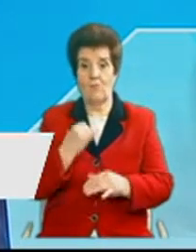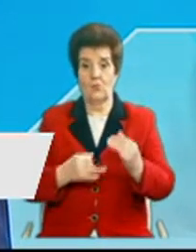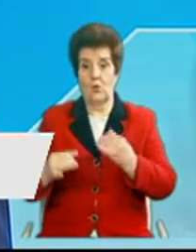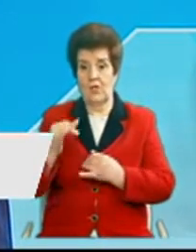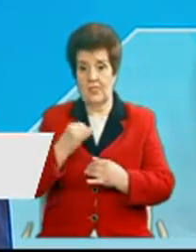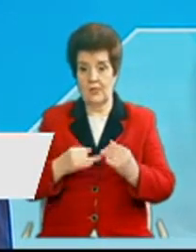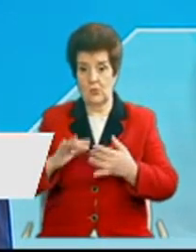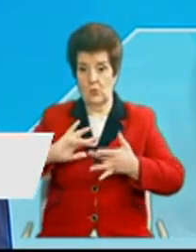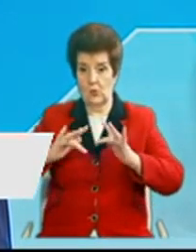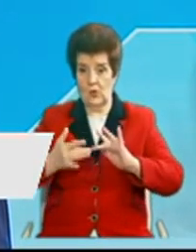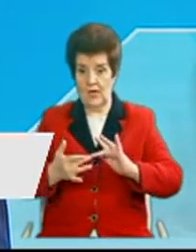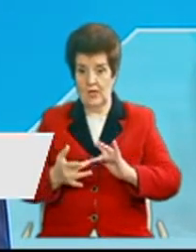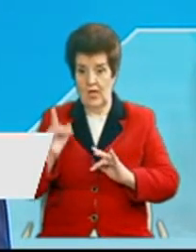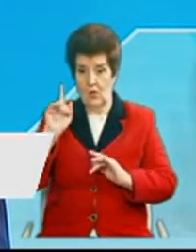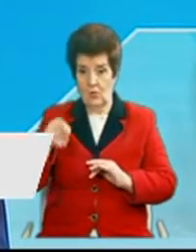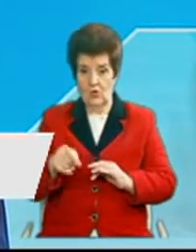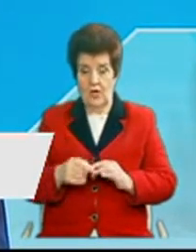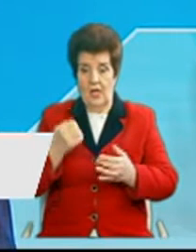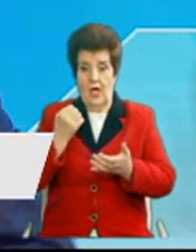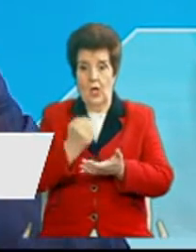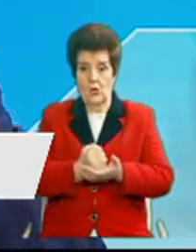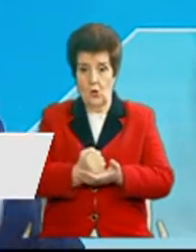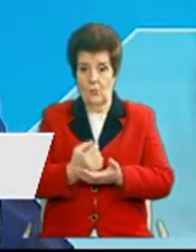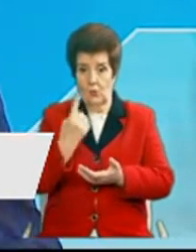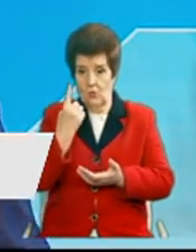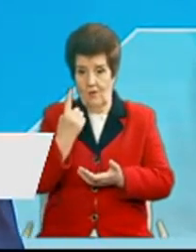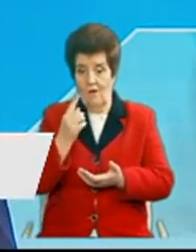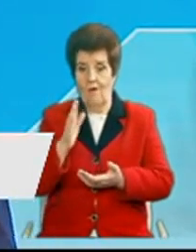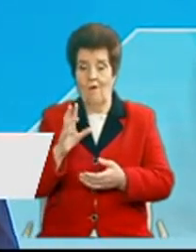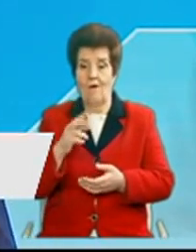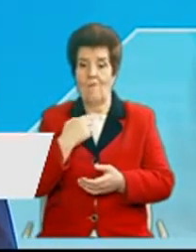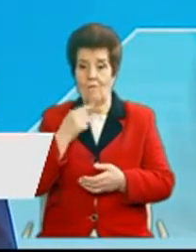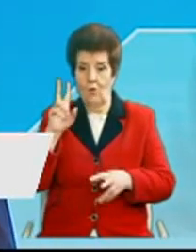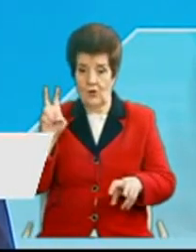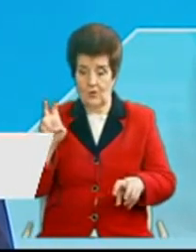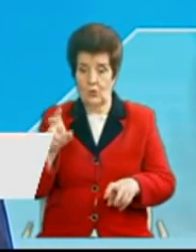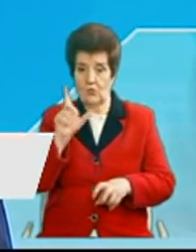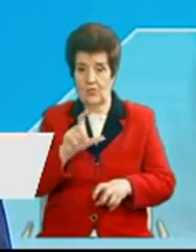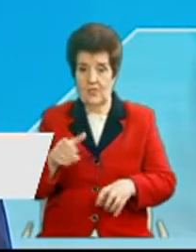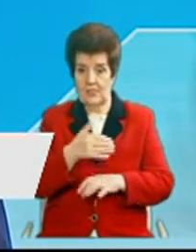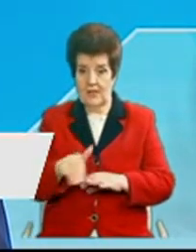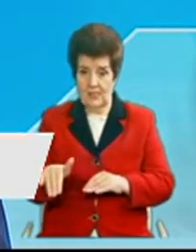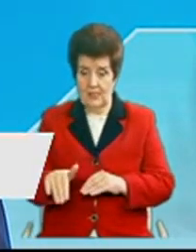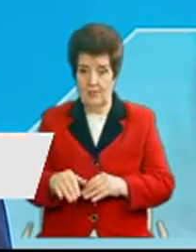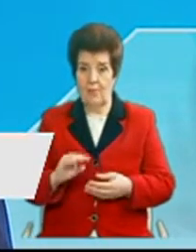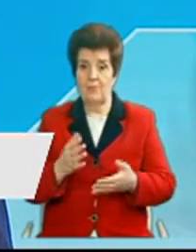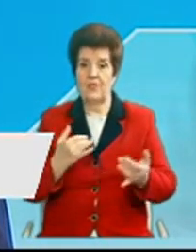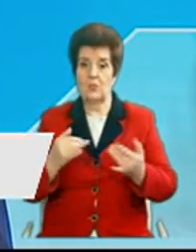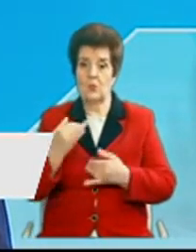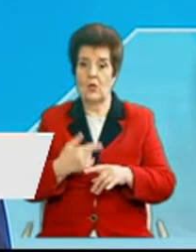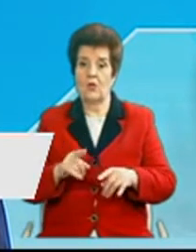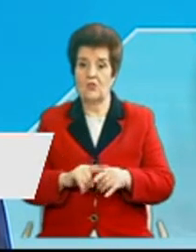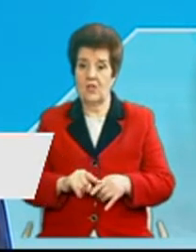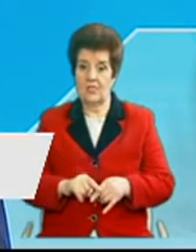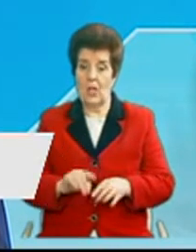discuție online cu cei din Adoptă un Vot, deci cu cetățenii din diaspora, unde am discutat și aceste probleme. Sincer